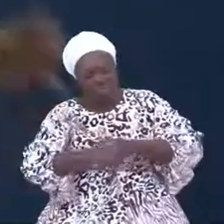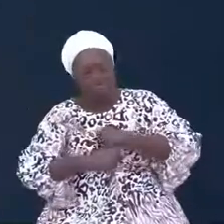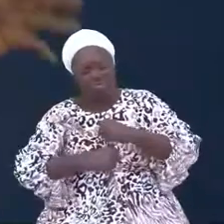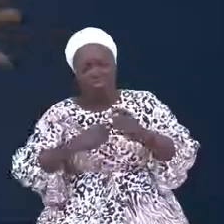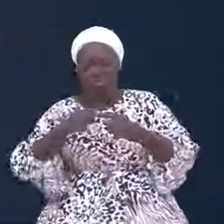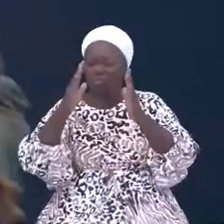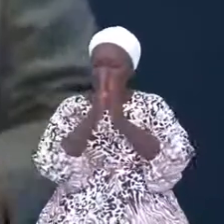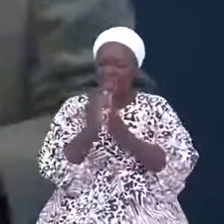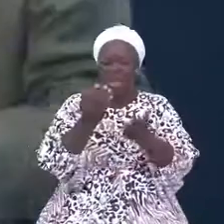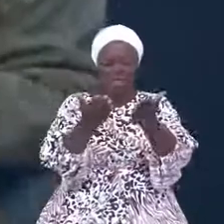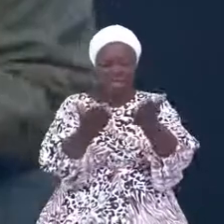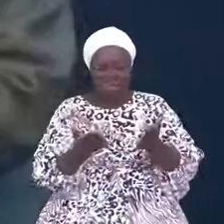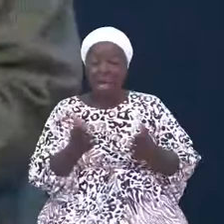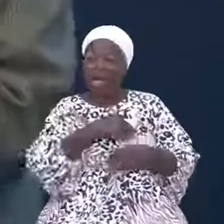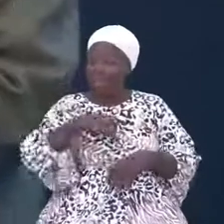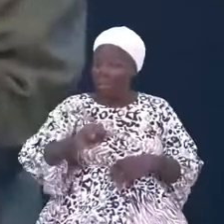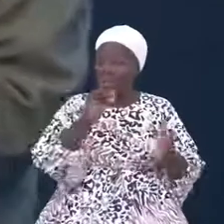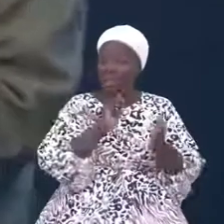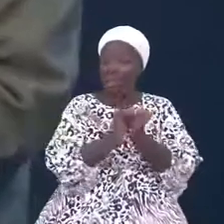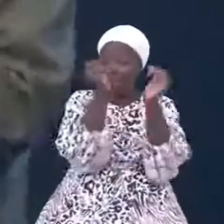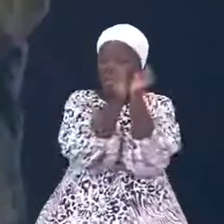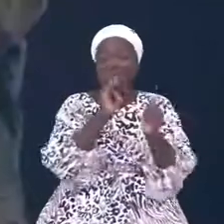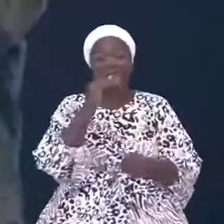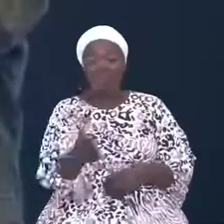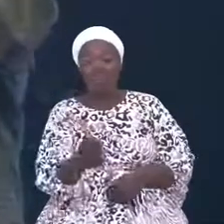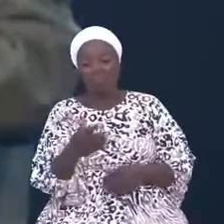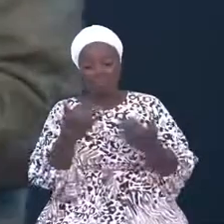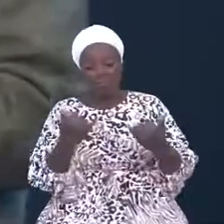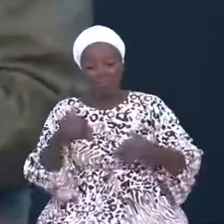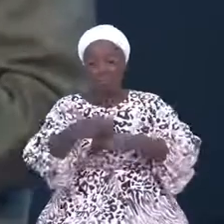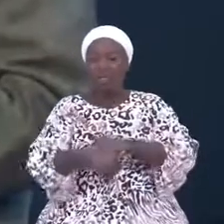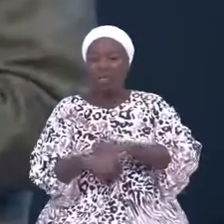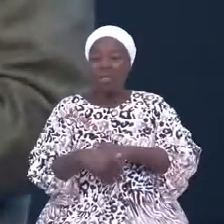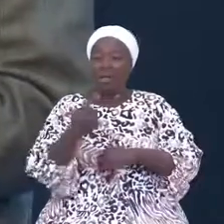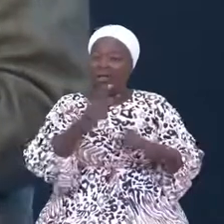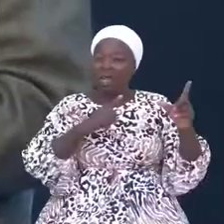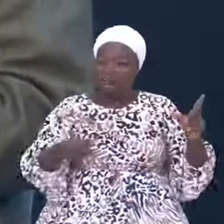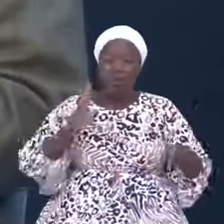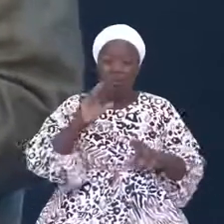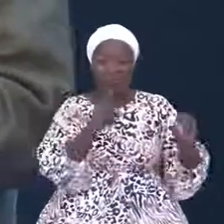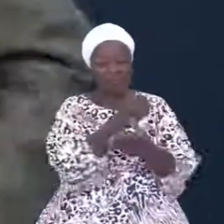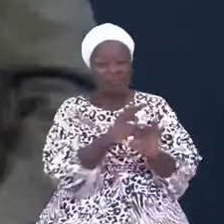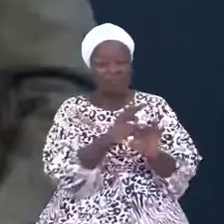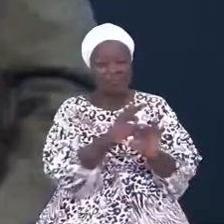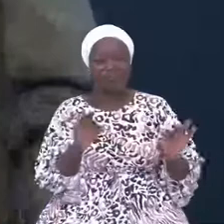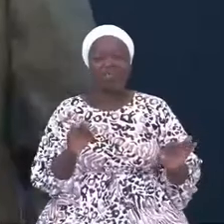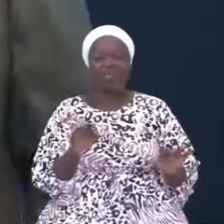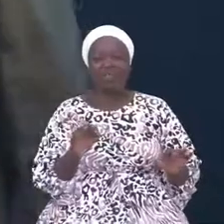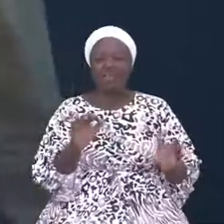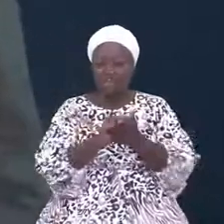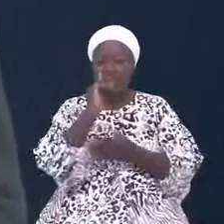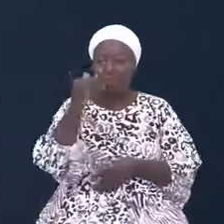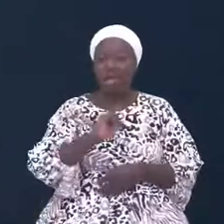débattu, tu as essayé, tu as prié, tu as désiré, mais cet esclavage est toujours là. Ce soir,